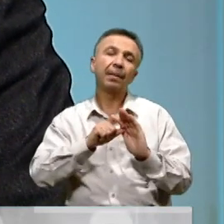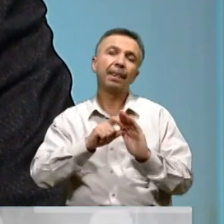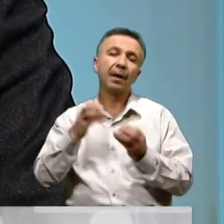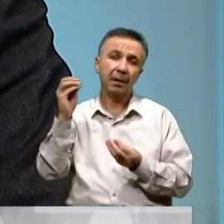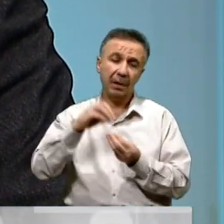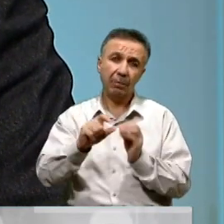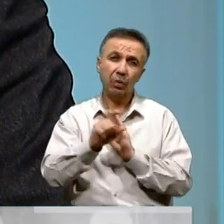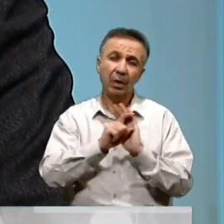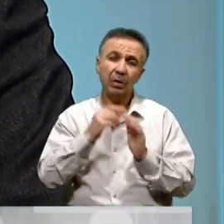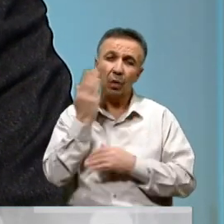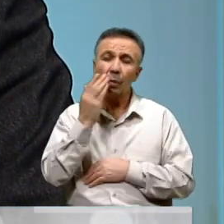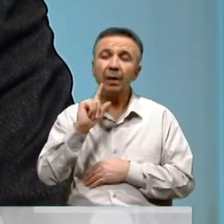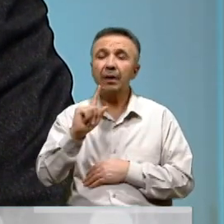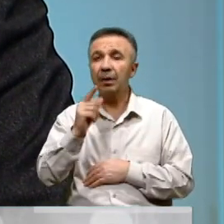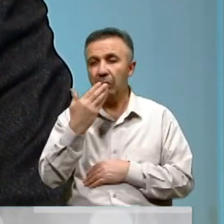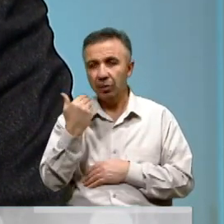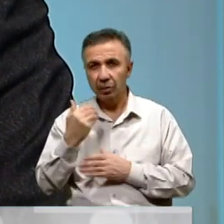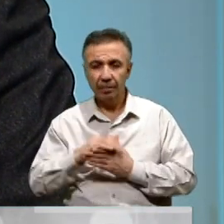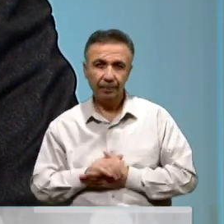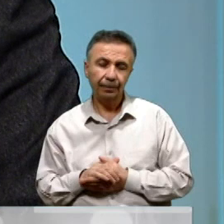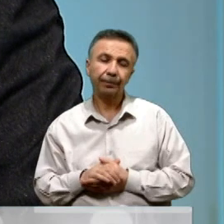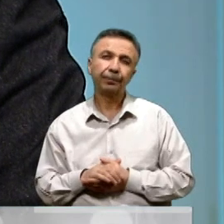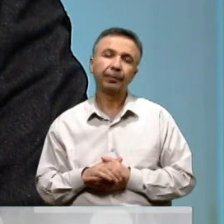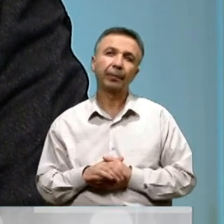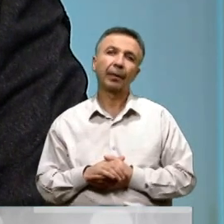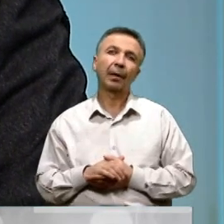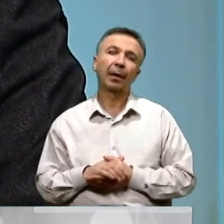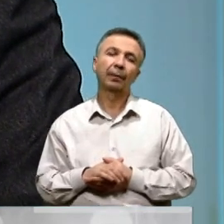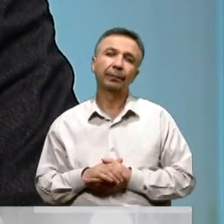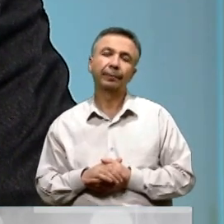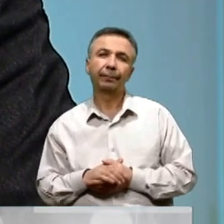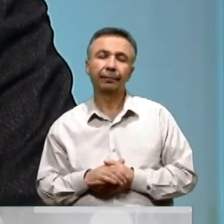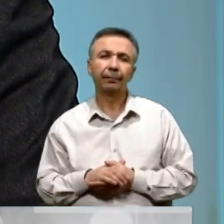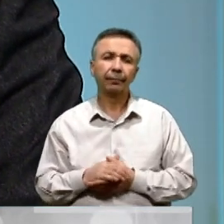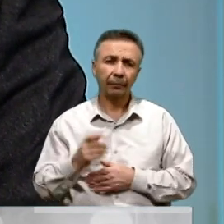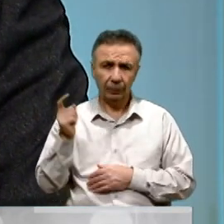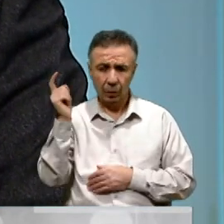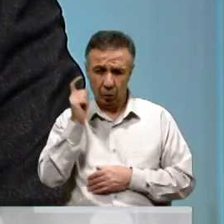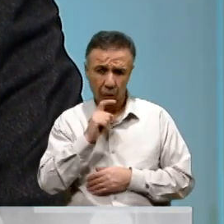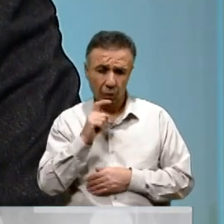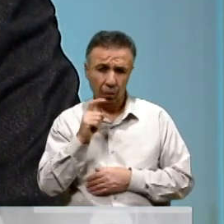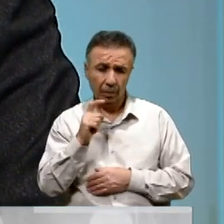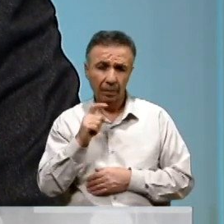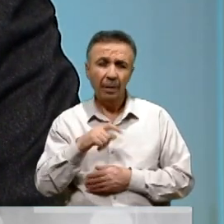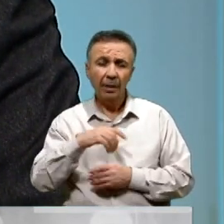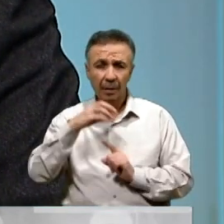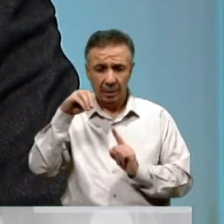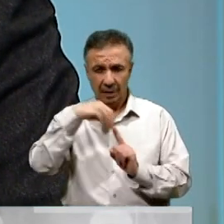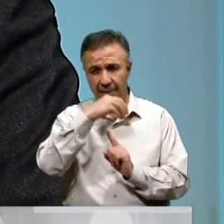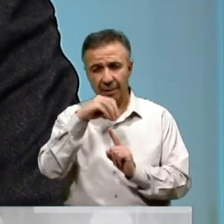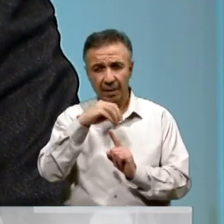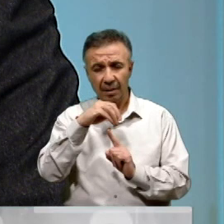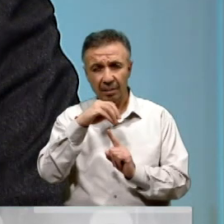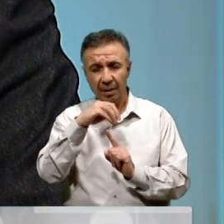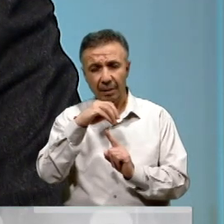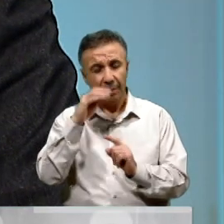Zamm-ı Sure'yi okumasına gerek bulunmamaktadır. Çünkü zaten imama